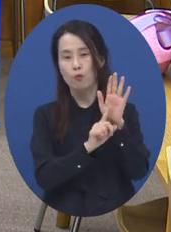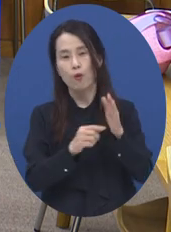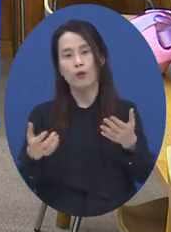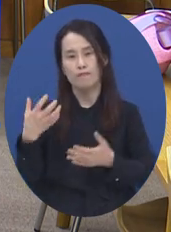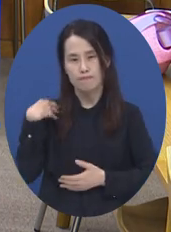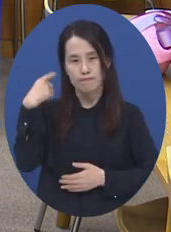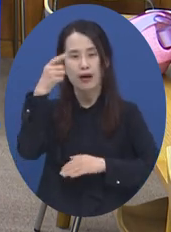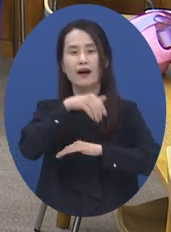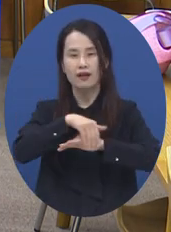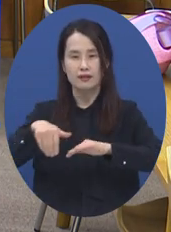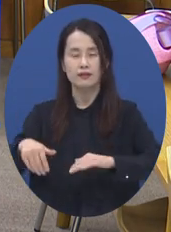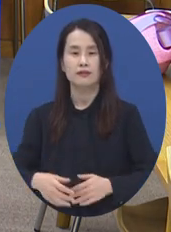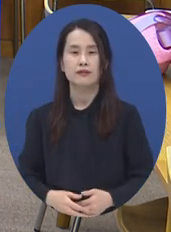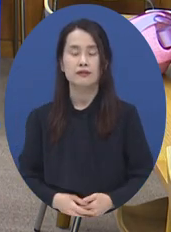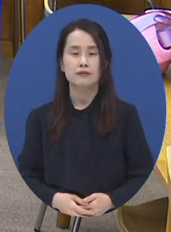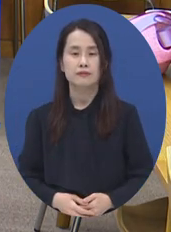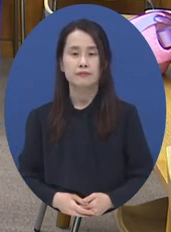맡습니다